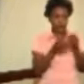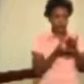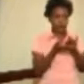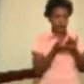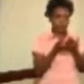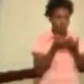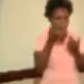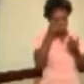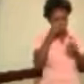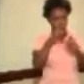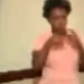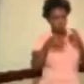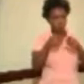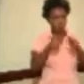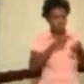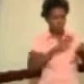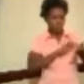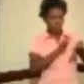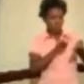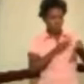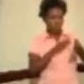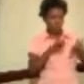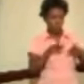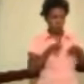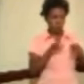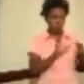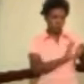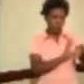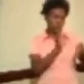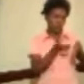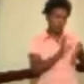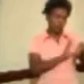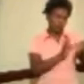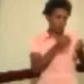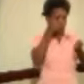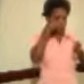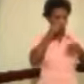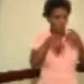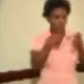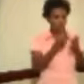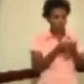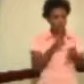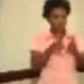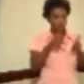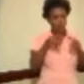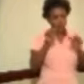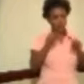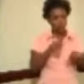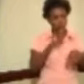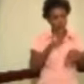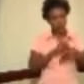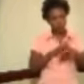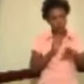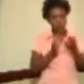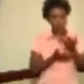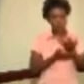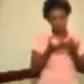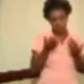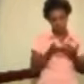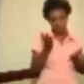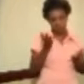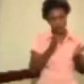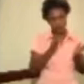il ne s'agit pas d'avoir l'Internet seulement, il s'agit d'avoir aussi les computers pour, par élève. C'est pour ça qu'on a parlé du programme One Laptop Per Child, que